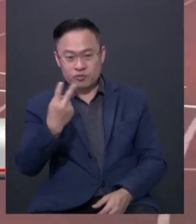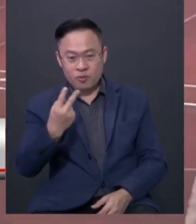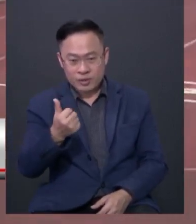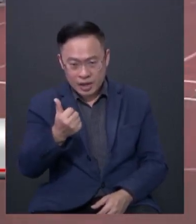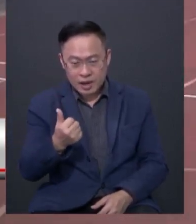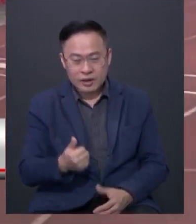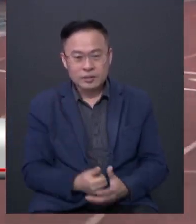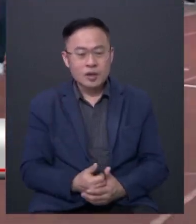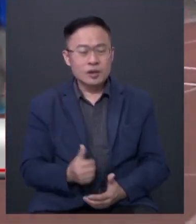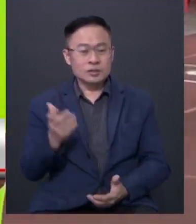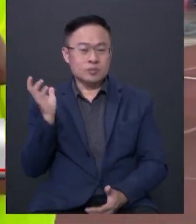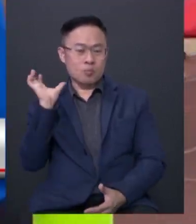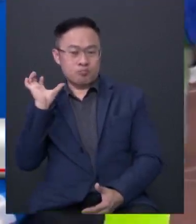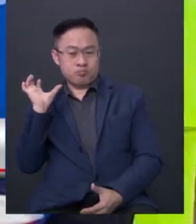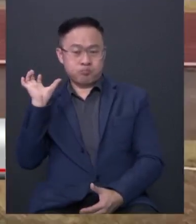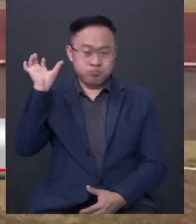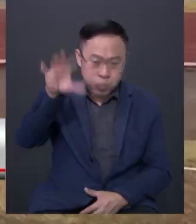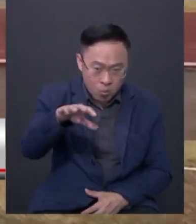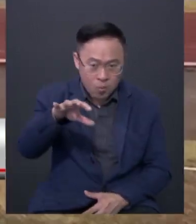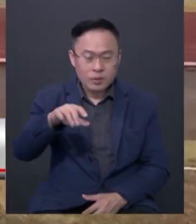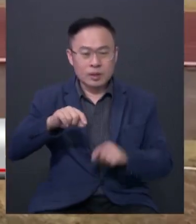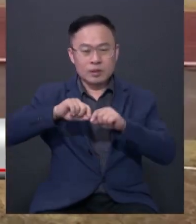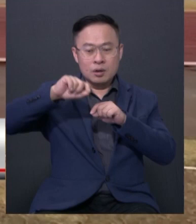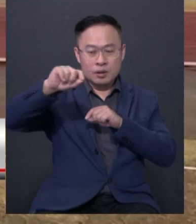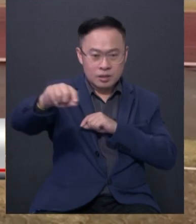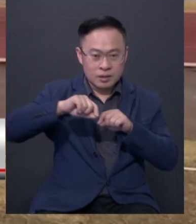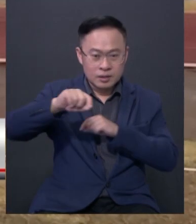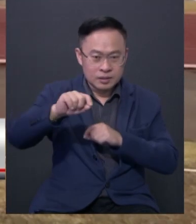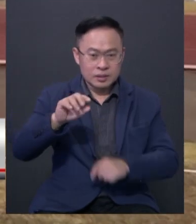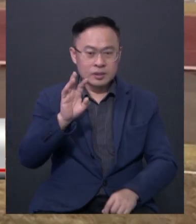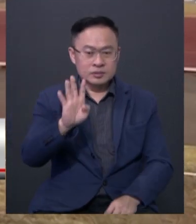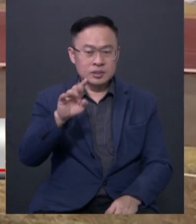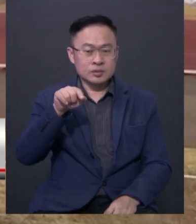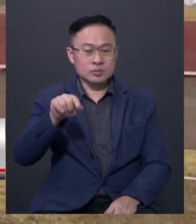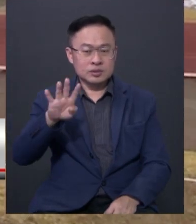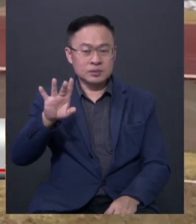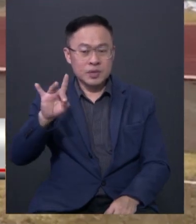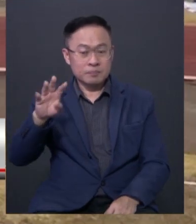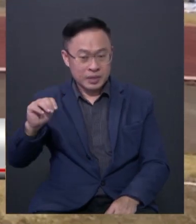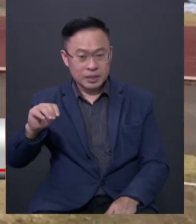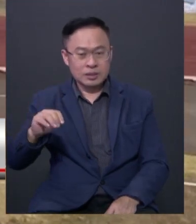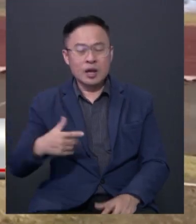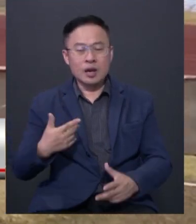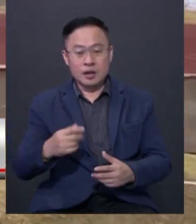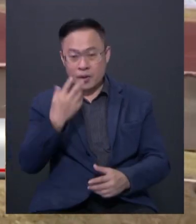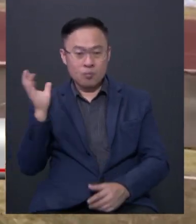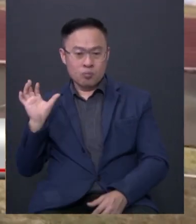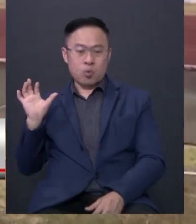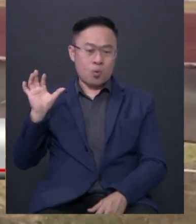ยประเภททุ่มน้ำหนักนะคะคุณปู่สว่างเนี่ยทำสถิติได้ 4.48 เมตรขณะที่วิ่ง100วินีดู